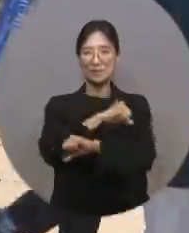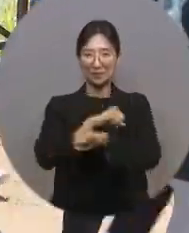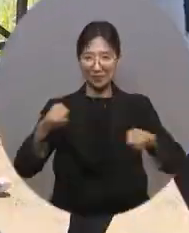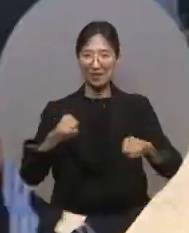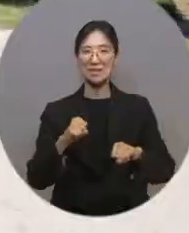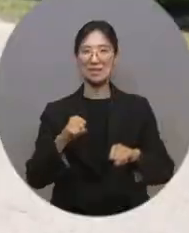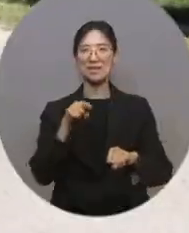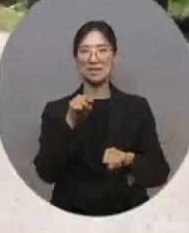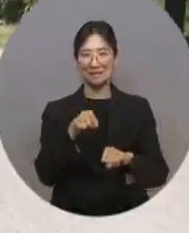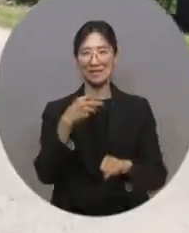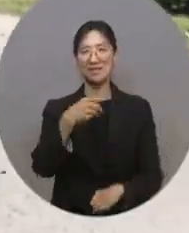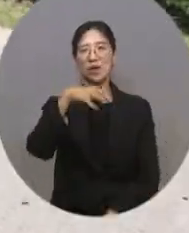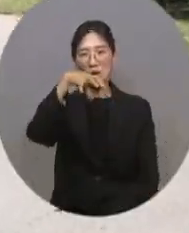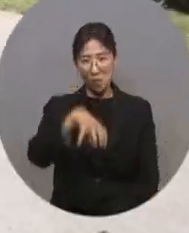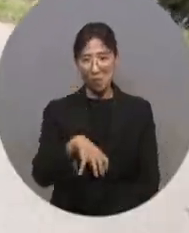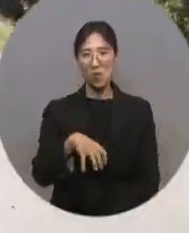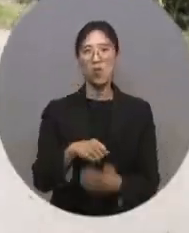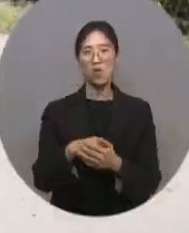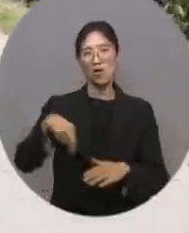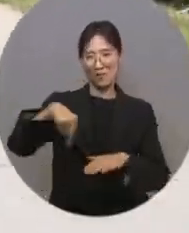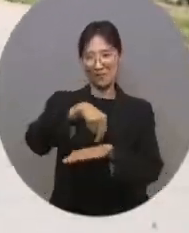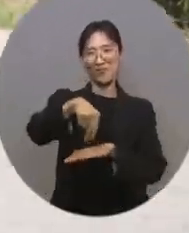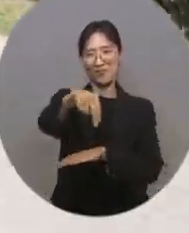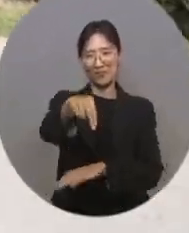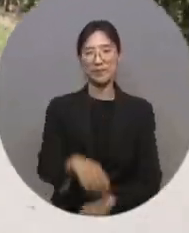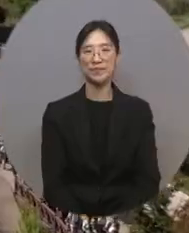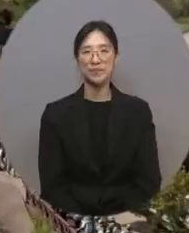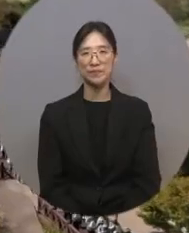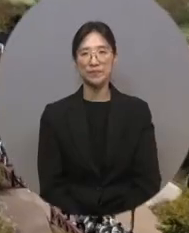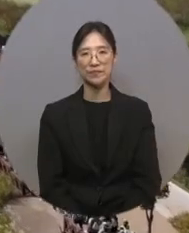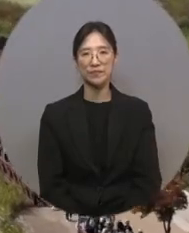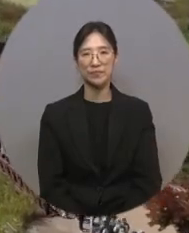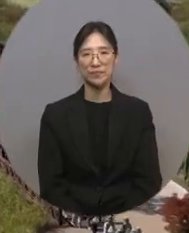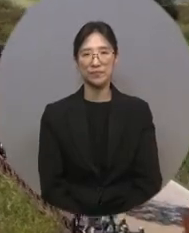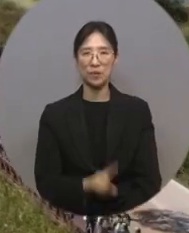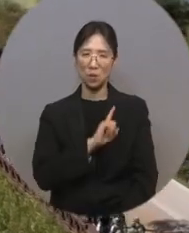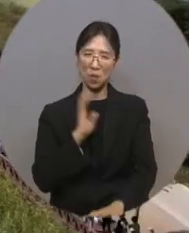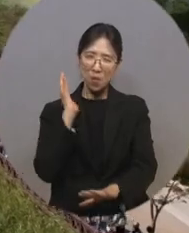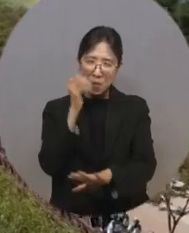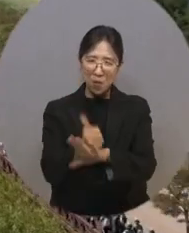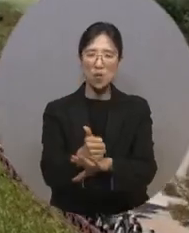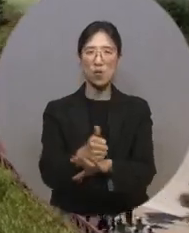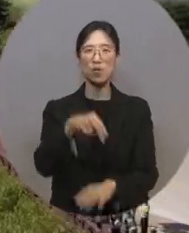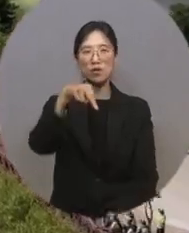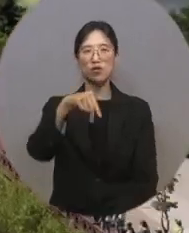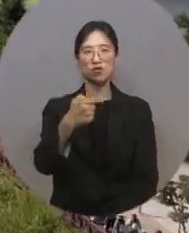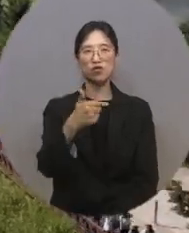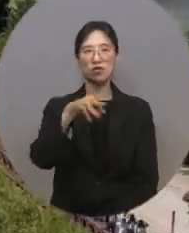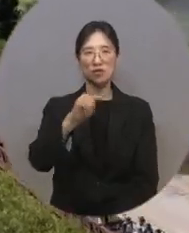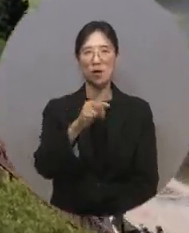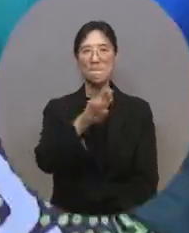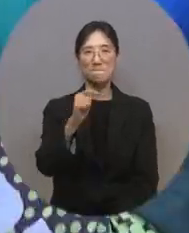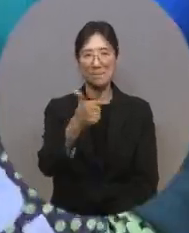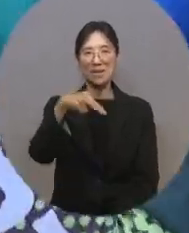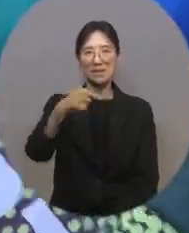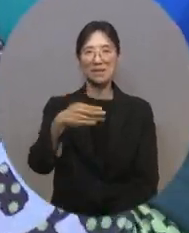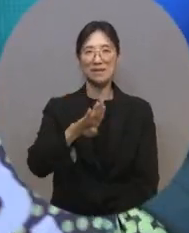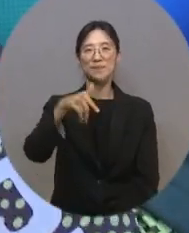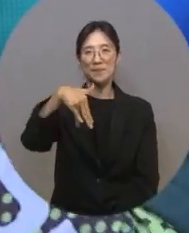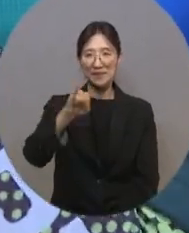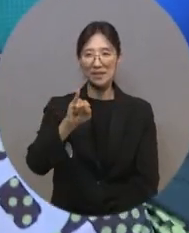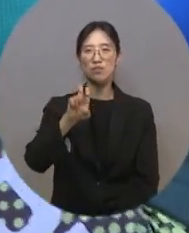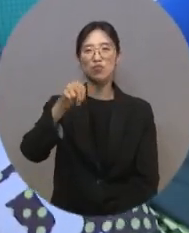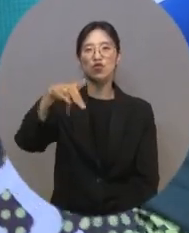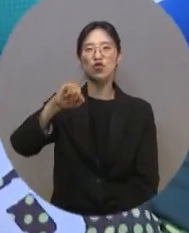세계 자연유산 순천 갯벌길을 걸었습니다. 최종 목적지인 순천만 습지 무진교에서는